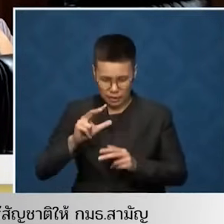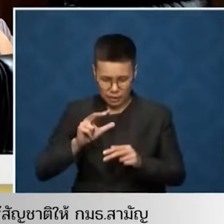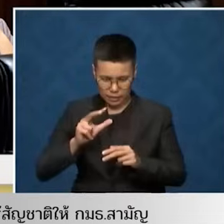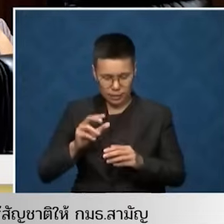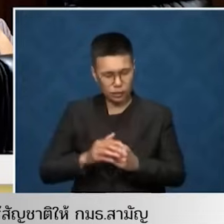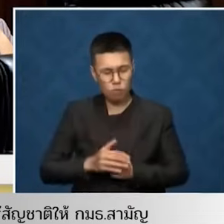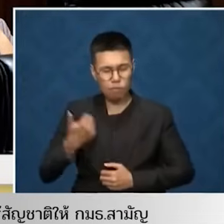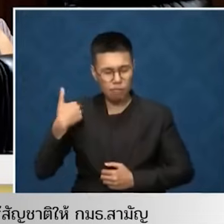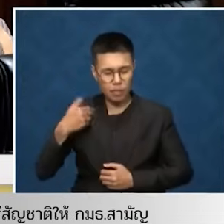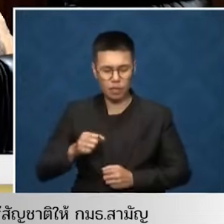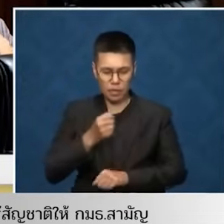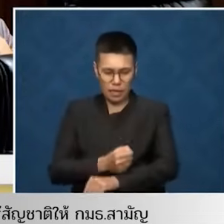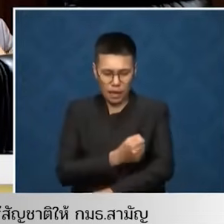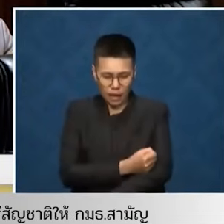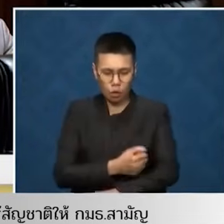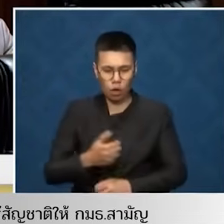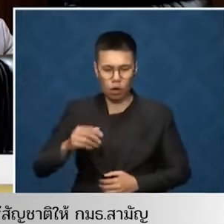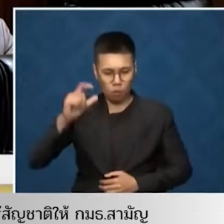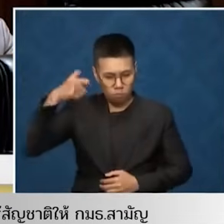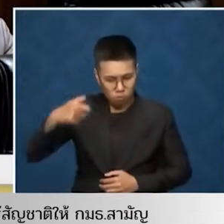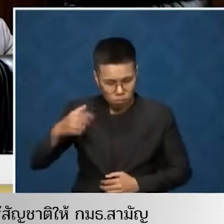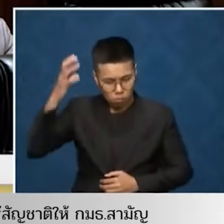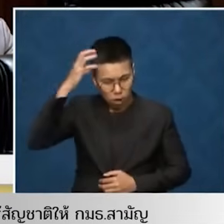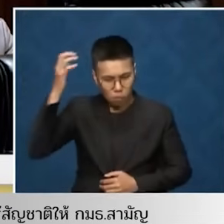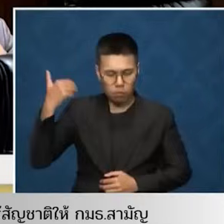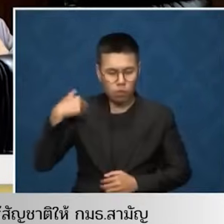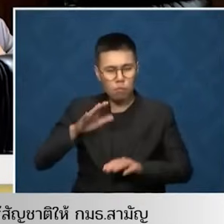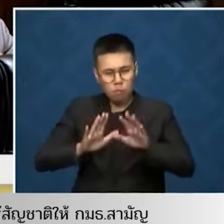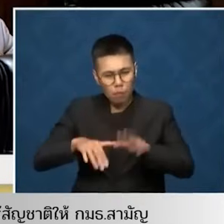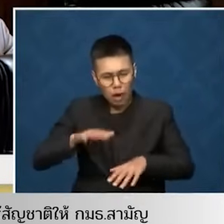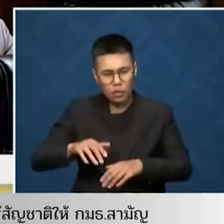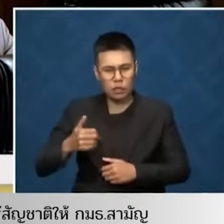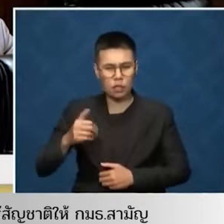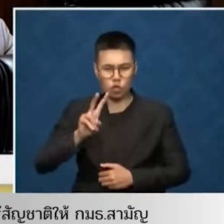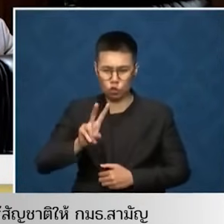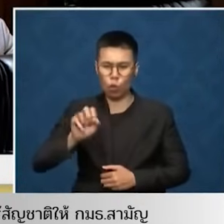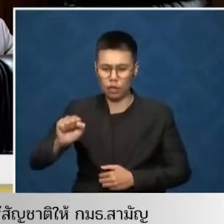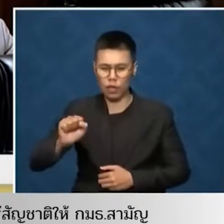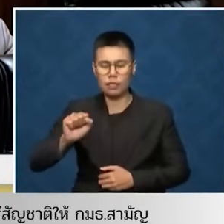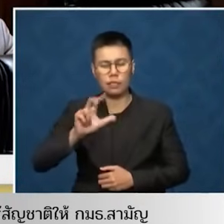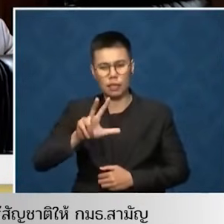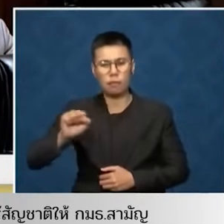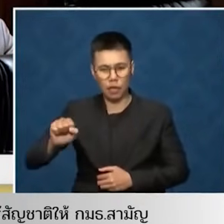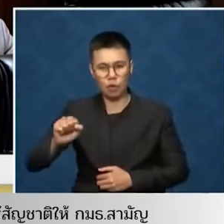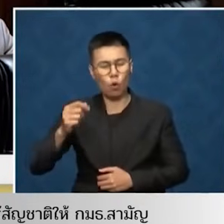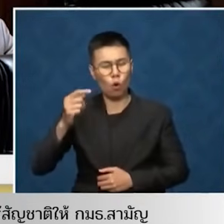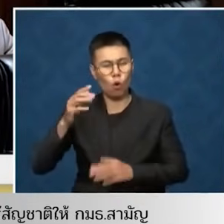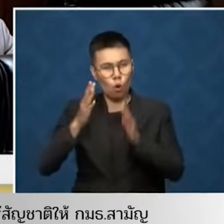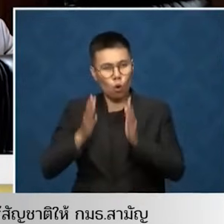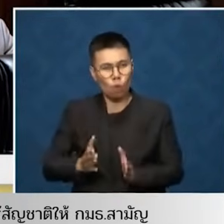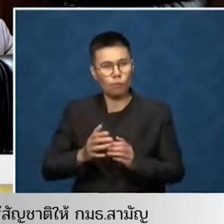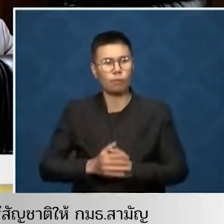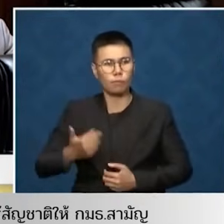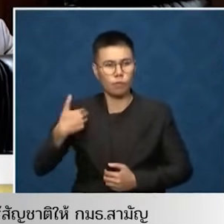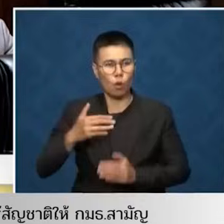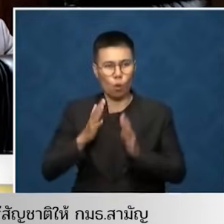จากจำนวนลูกหลานแรงงานข้ามชาติทั้งหมดที่มีประมาณการกันไว้ว่าน่าจะอยู่ที่2แสนถึง3แสนคนด้วยกันและ